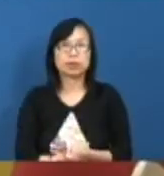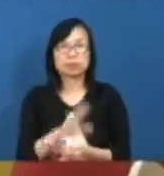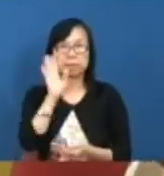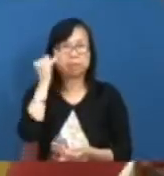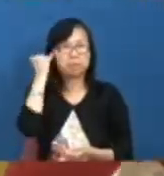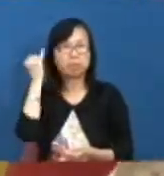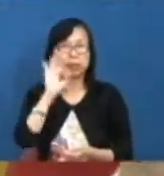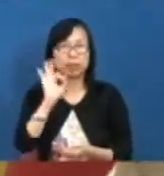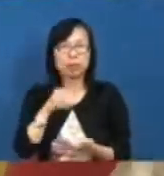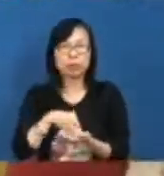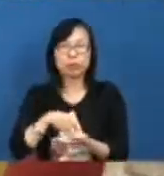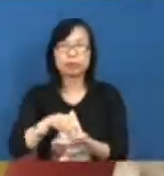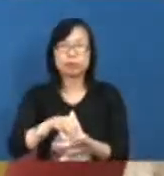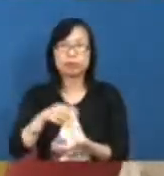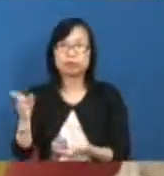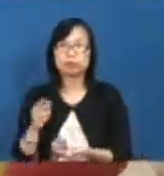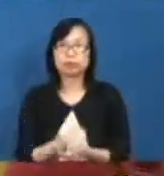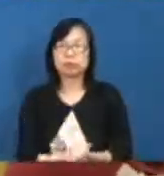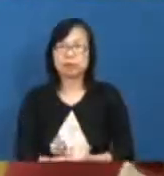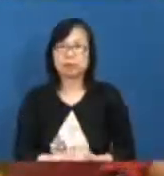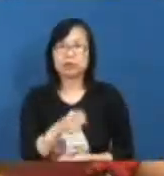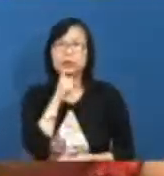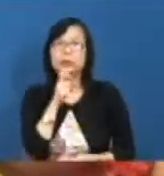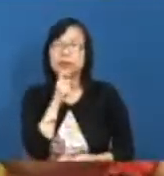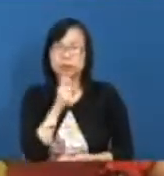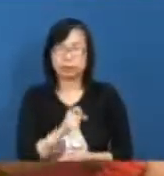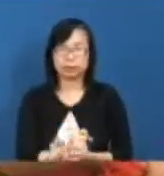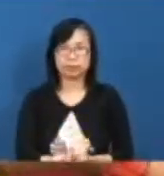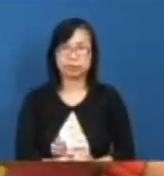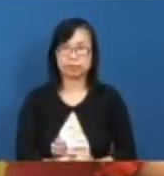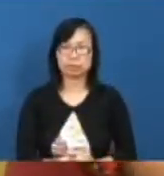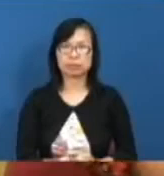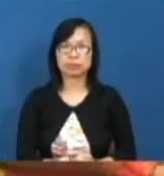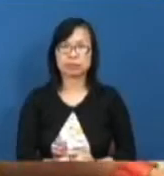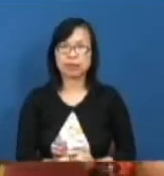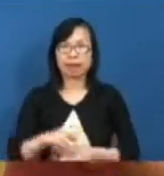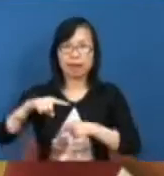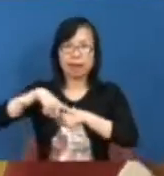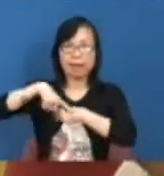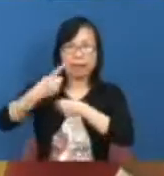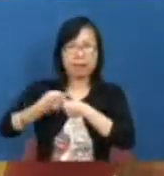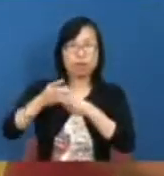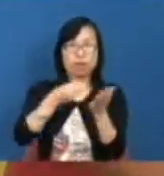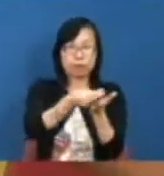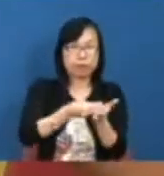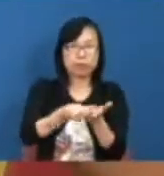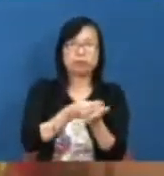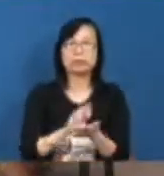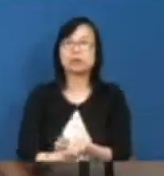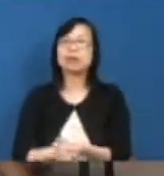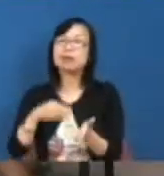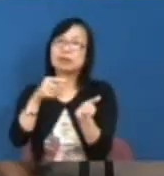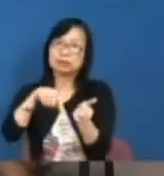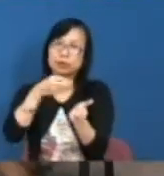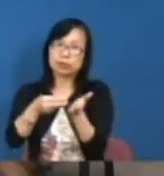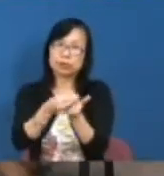了， 還有一件事， 還有 長毛 要 再說，再說未說完，還有 第二幅圖， 還有一件事，這幅圖是由